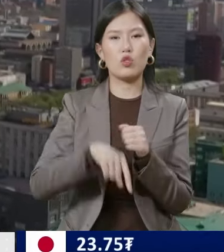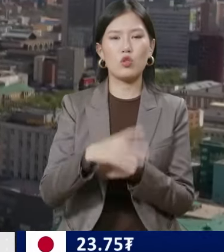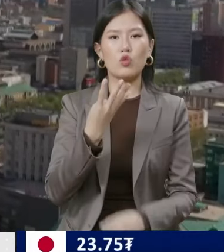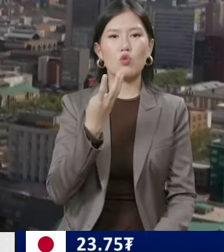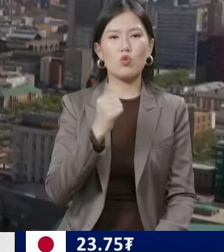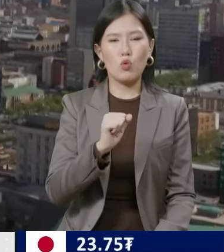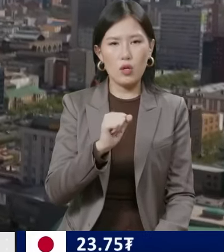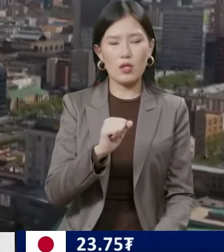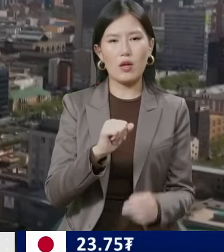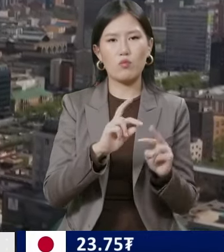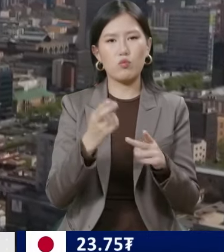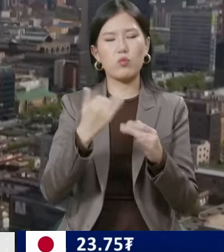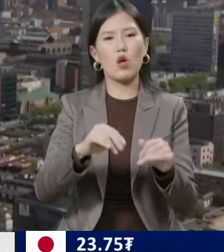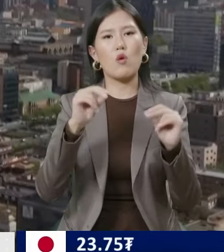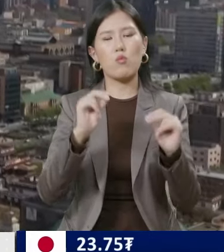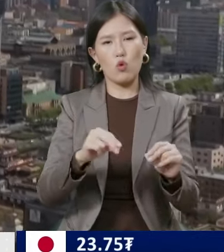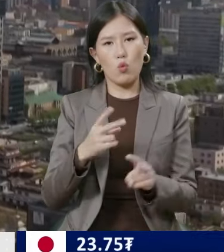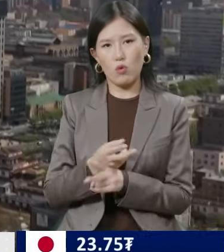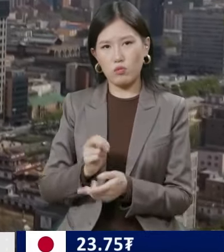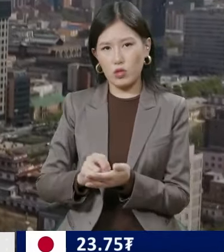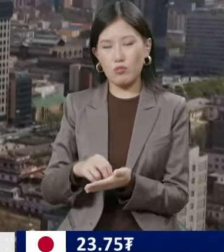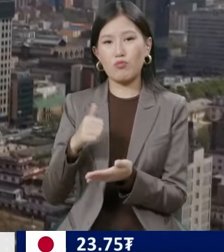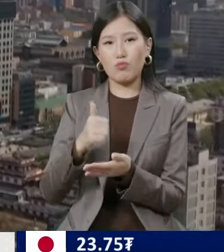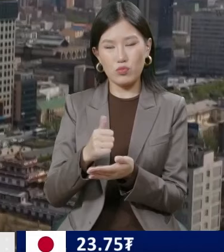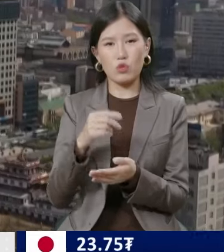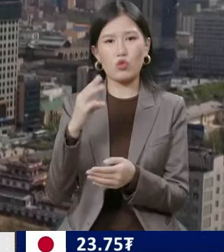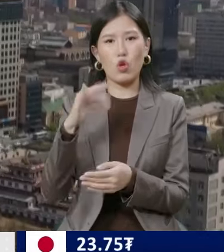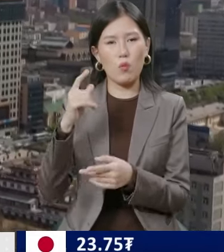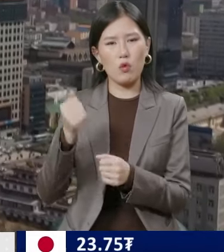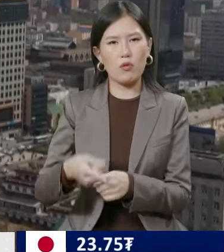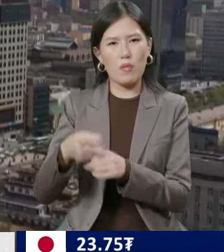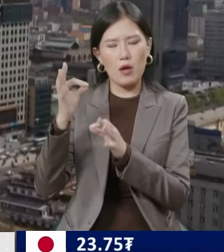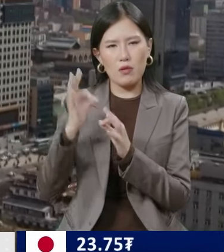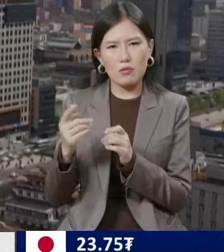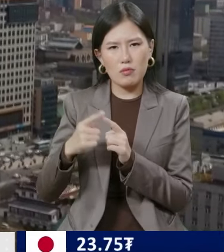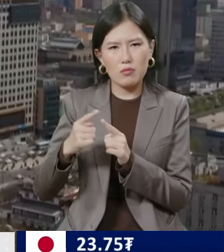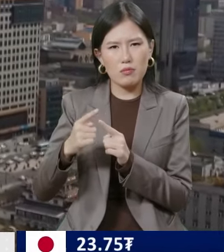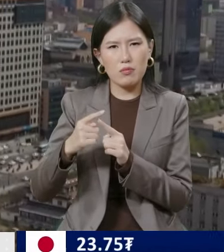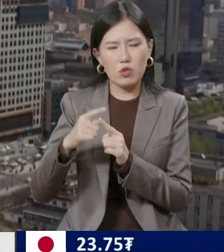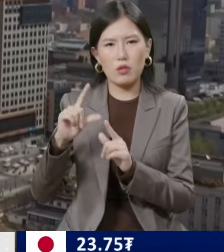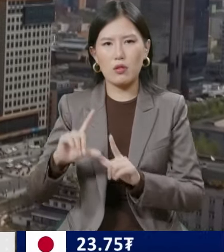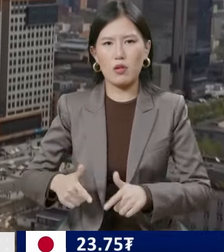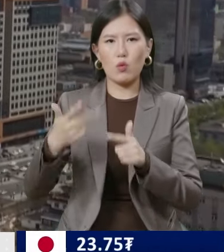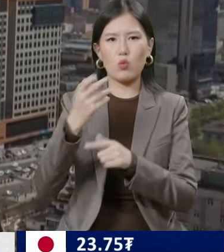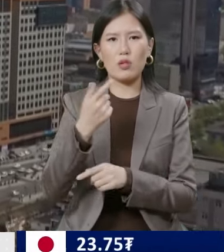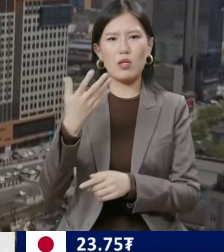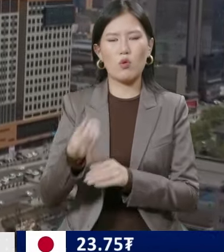индексжүүлж болно гэх хуулийн залт бий. Гэхдээ одоо хүртэл энэ боломжийг ашиглахгүй байсаар 30-50% нэмэх шийдвэр гарч болжгүй очиод байна.